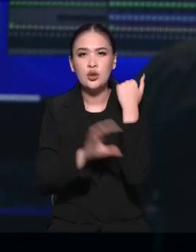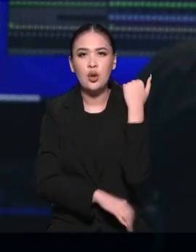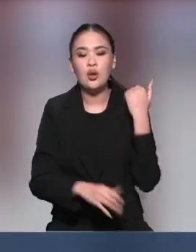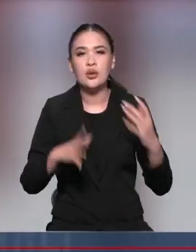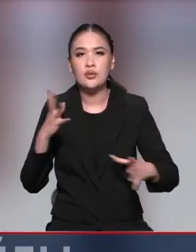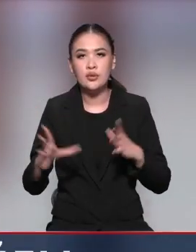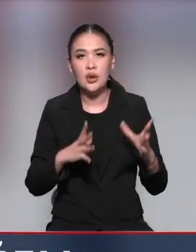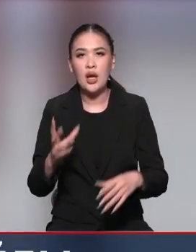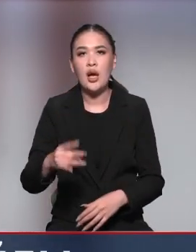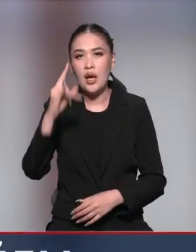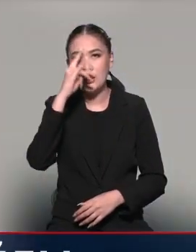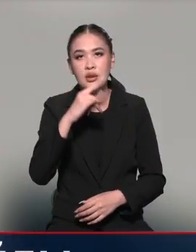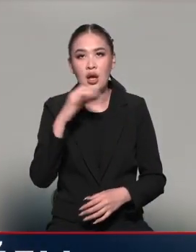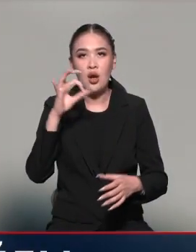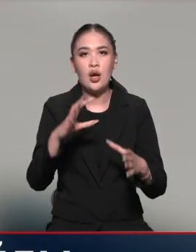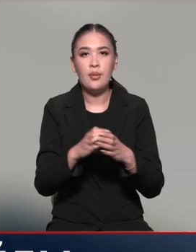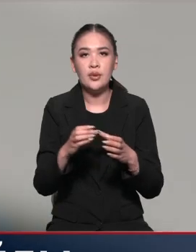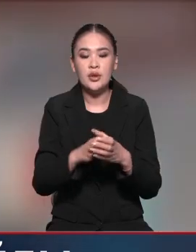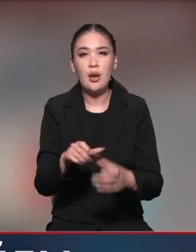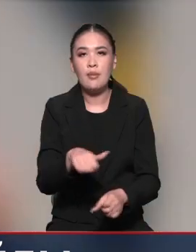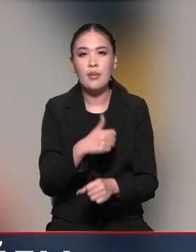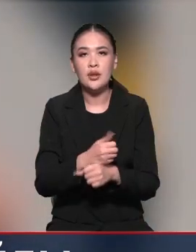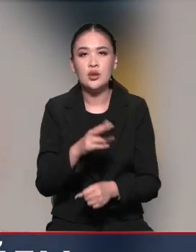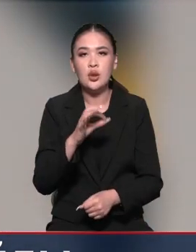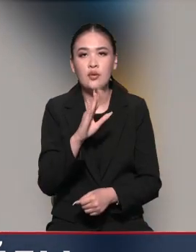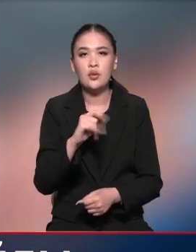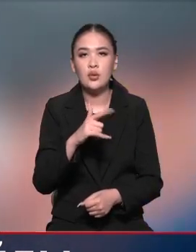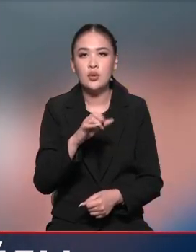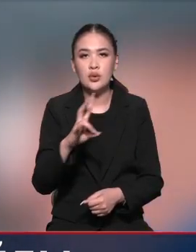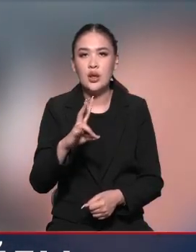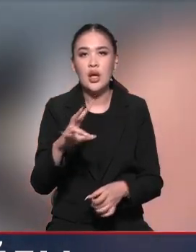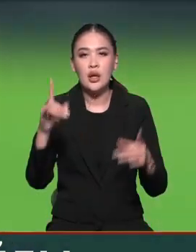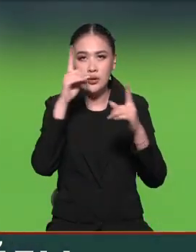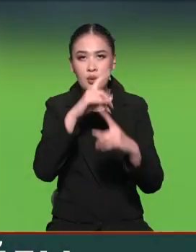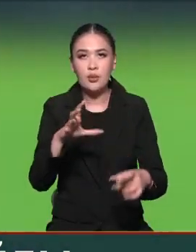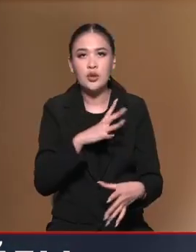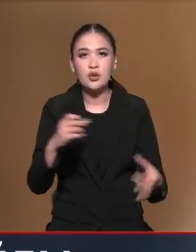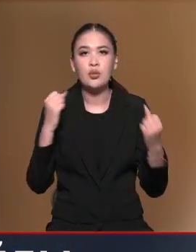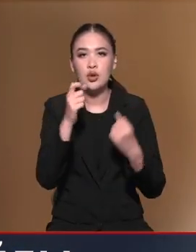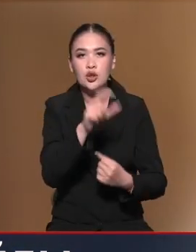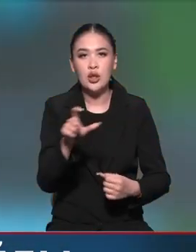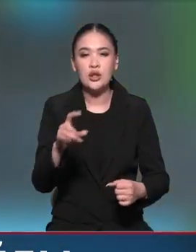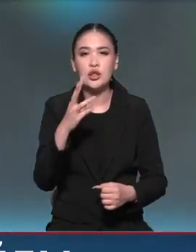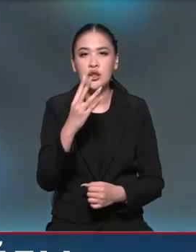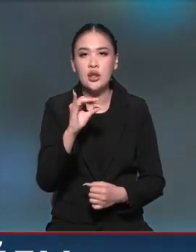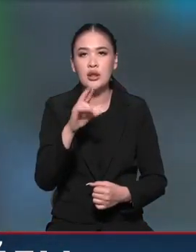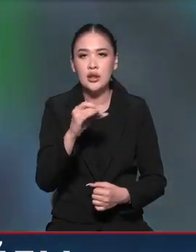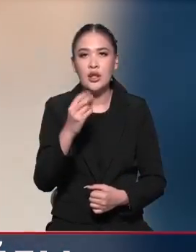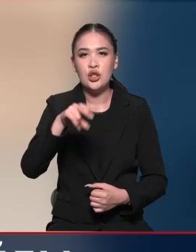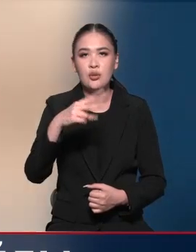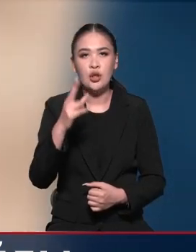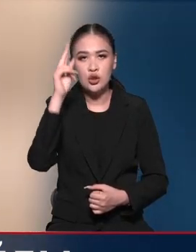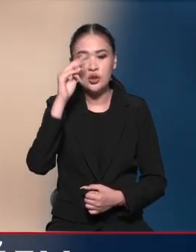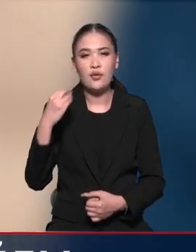жатыр. Бұл туралы Қазақстан командасының бас бапкері Ольга Давгун мәлімдеді. Спортшылар шілденің 22-сі күні